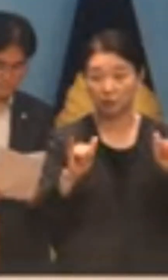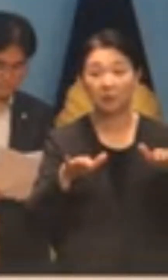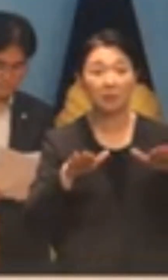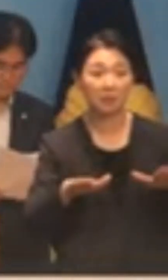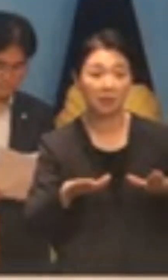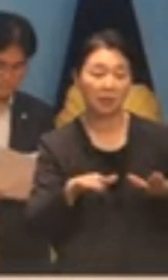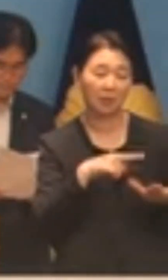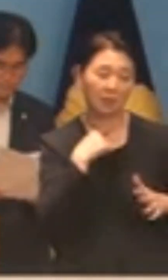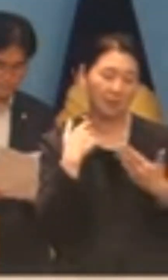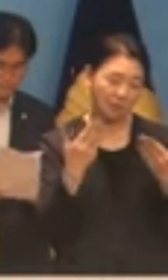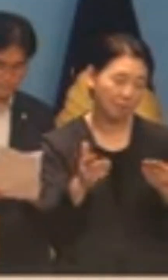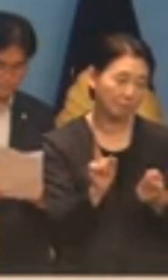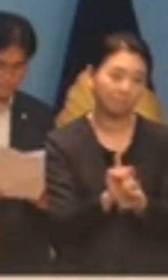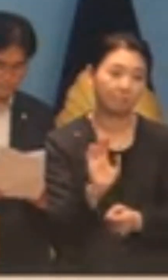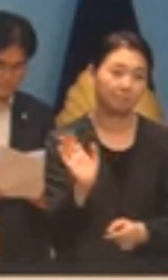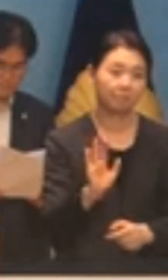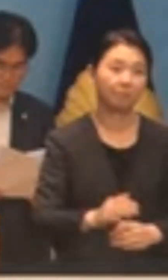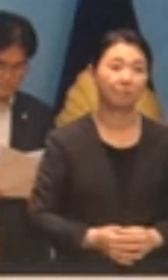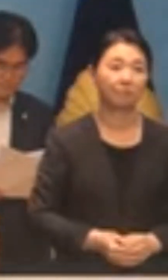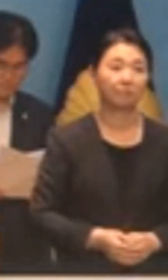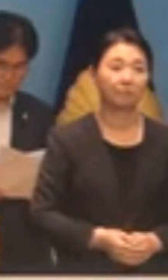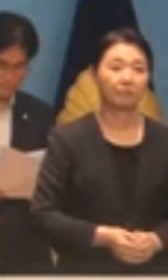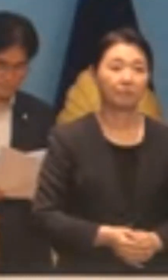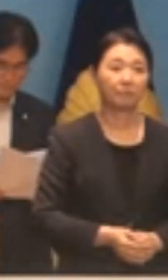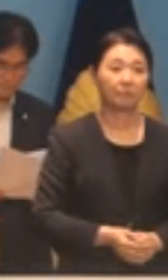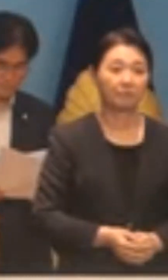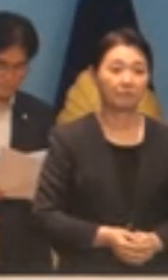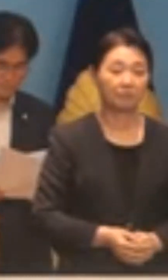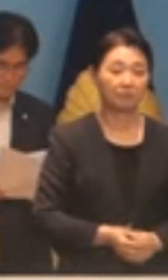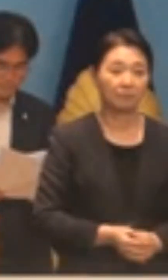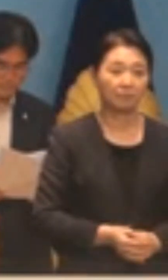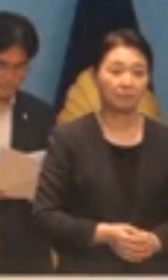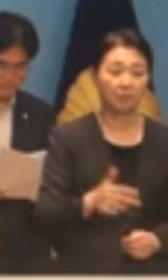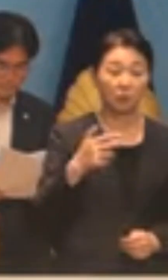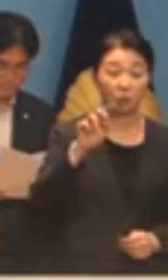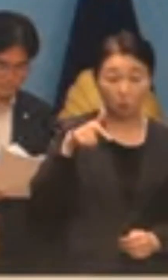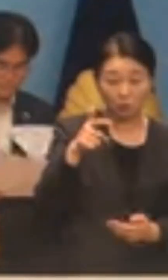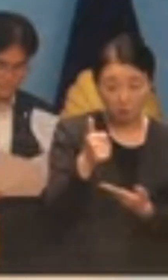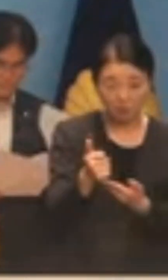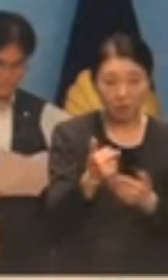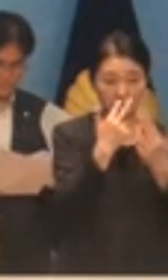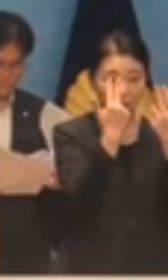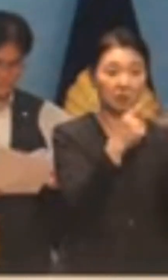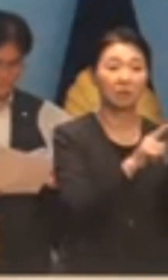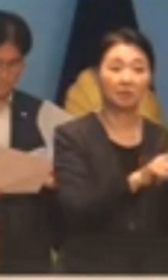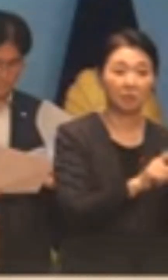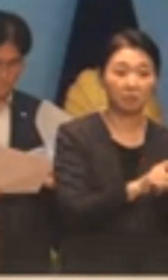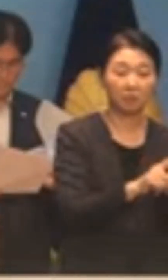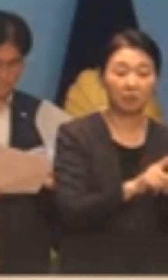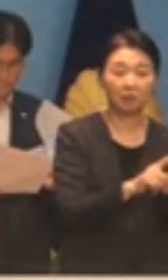이상 희생당하지 않아야 합니다. 조국 정당과 이재명 후보,